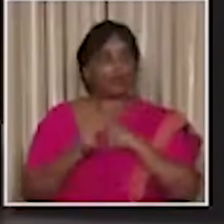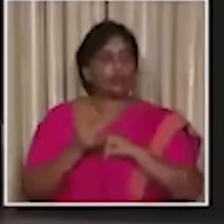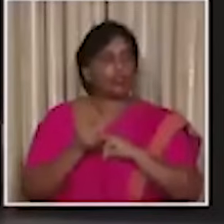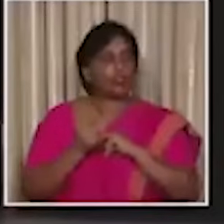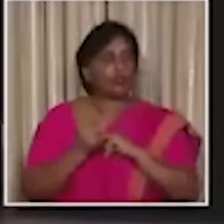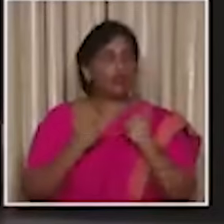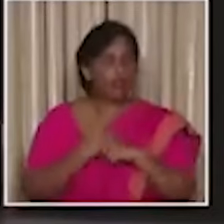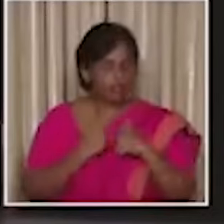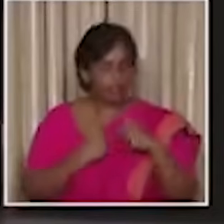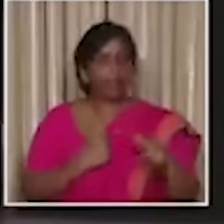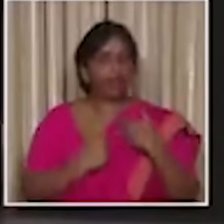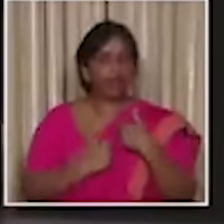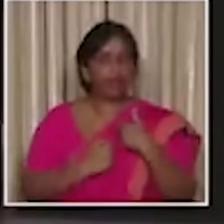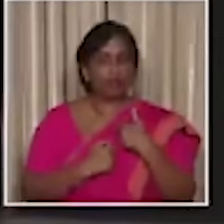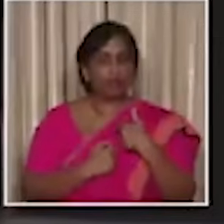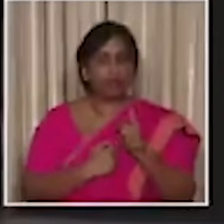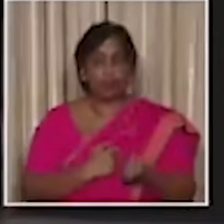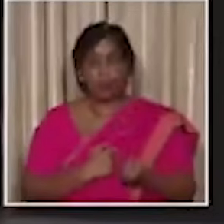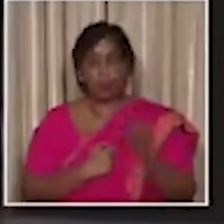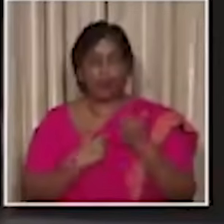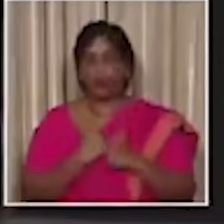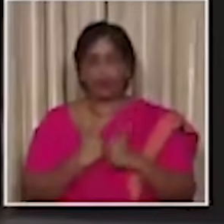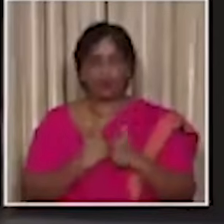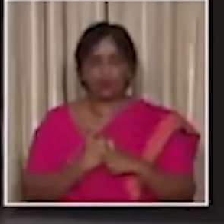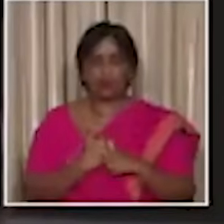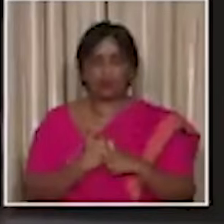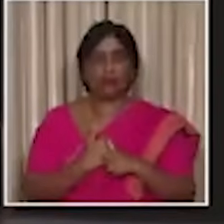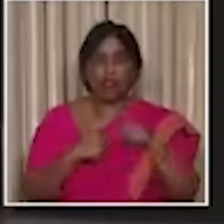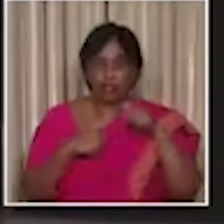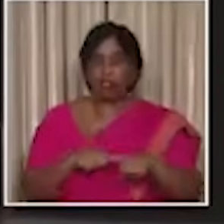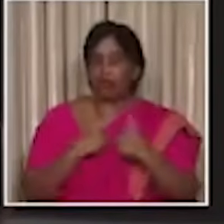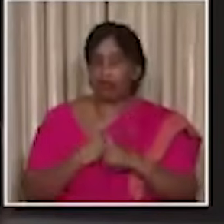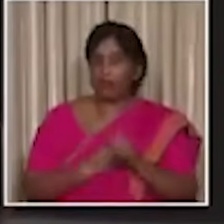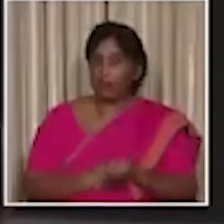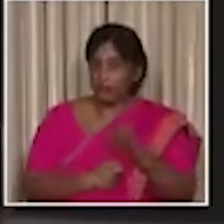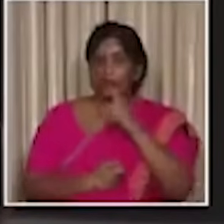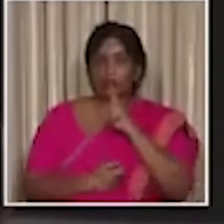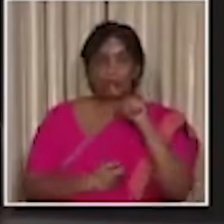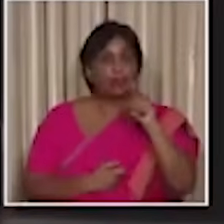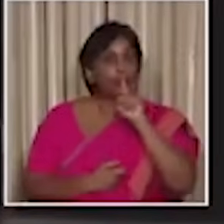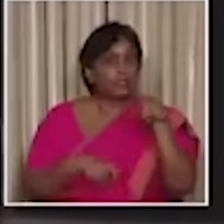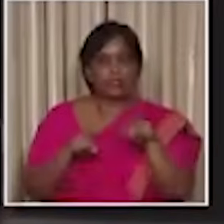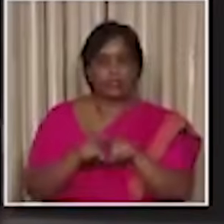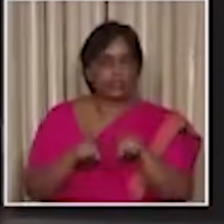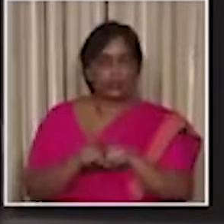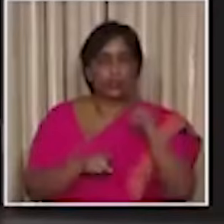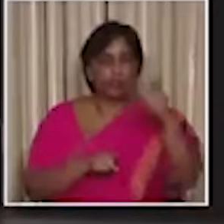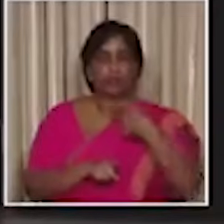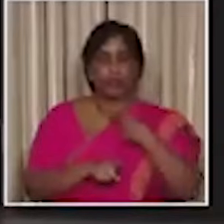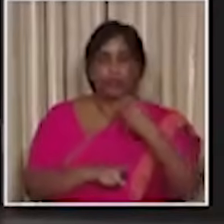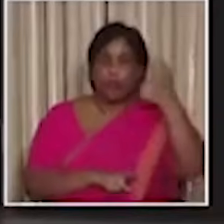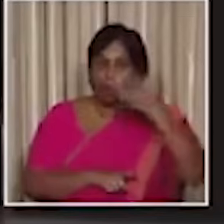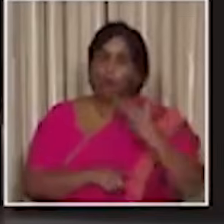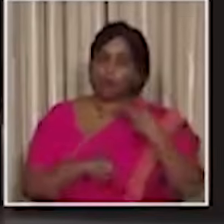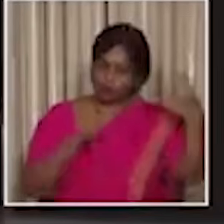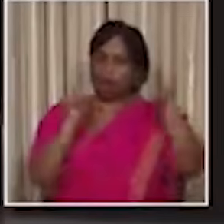හැදුවා. අපිට වැලියු ඇඩිෂන් කරන්න බෑ. අපි වැලියු ඇඩිෂන් කරනවා. ඔබතුමා කියපු විදියට නෙමෙයි යන්නේ. ඔබතුමයි මායි දිනයක් දෙන්න මං